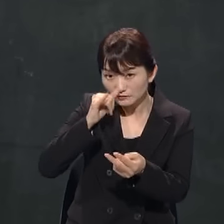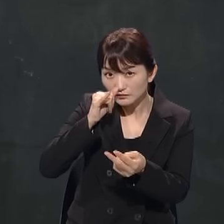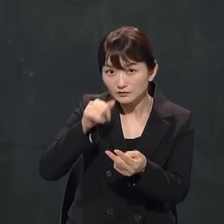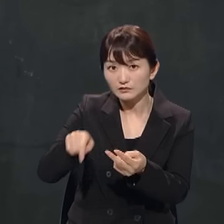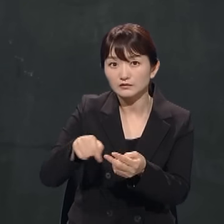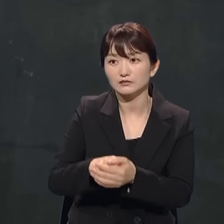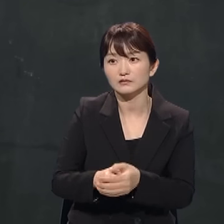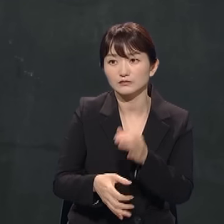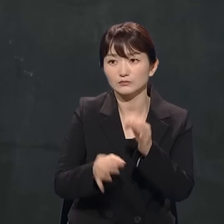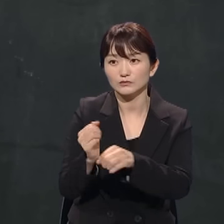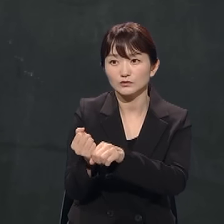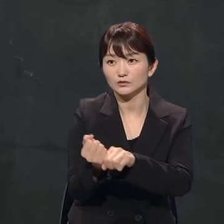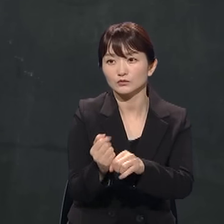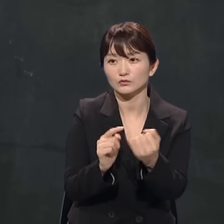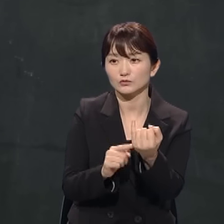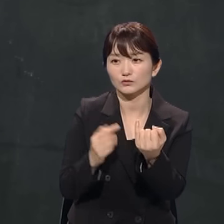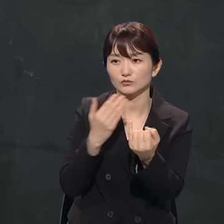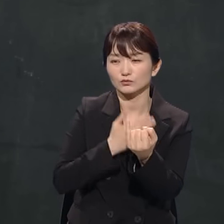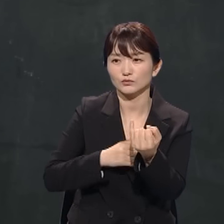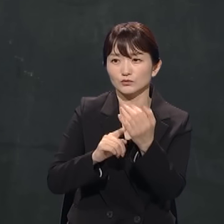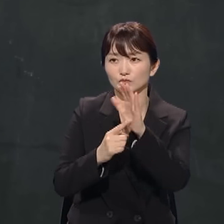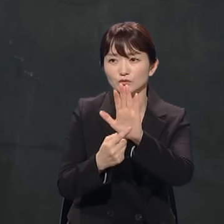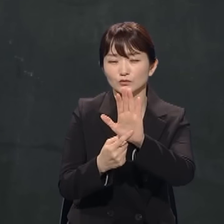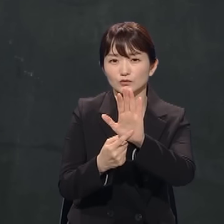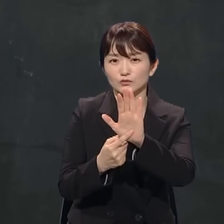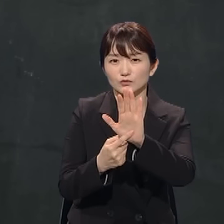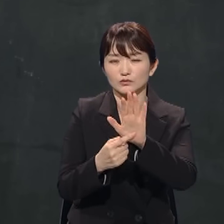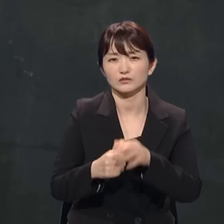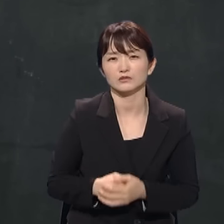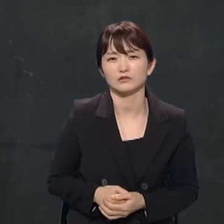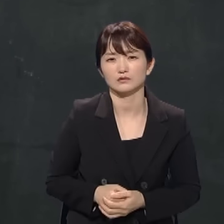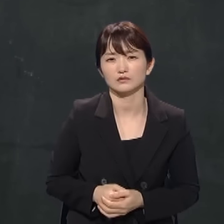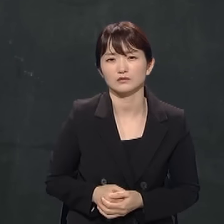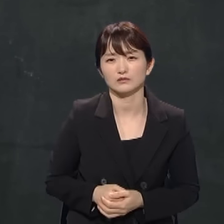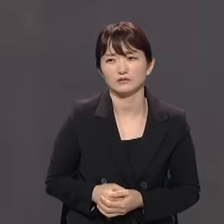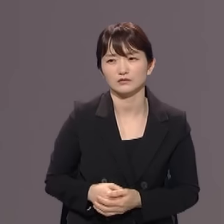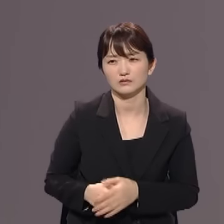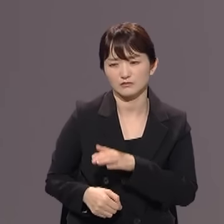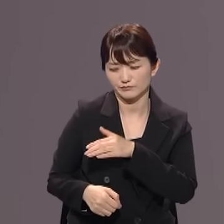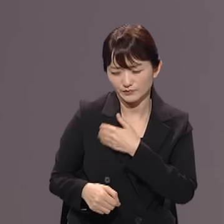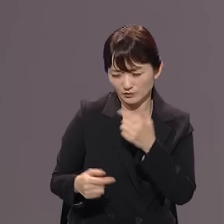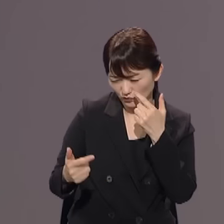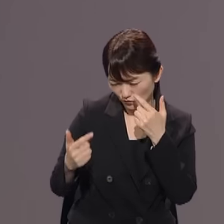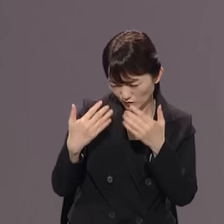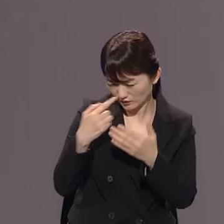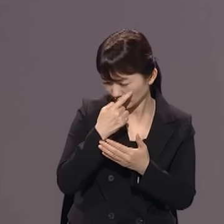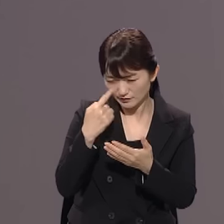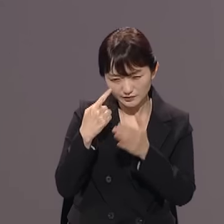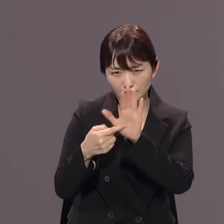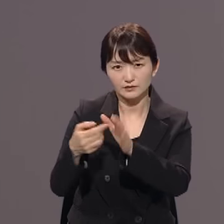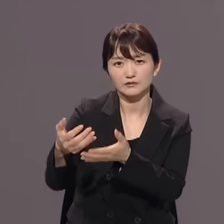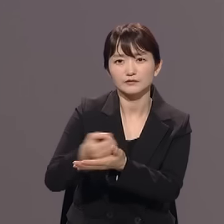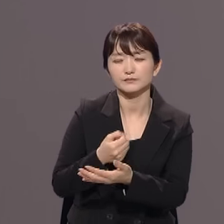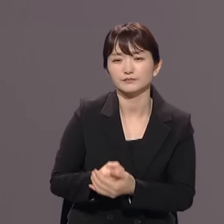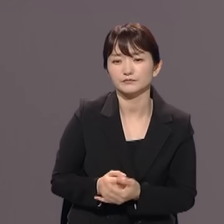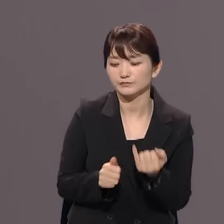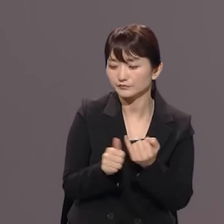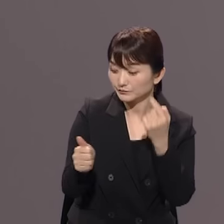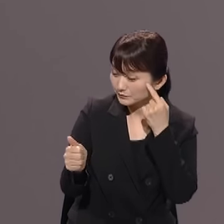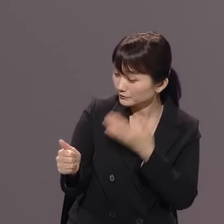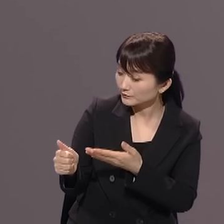프로골퍼의 신체가 노출된 사진 등 불륜의 확실한 물증을 확보하게 된 건데요. 남편에게 캐물은 결과 처음에는 부인을 하다가